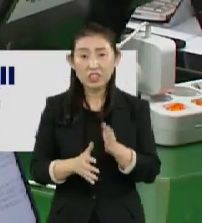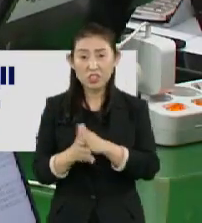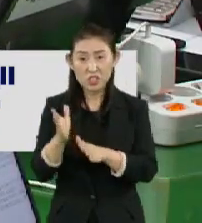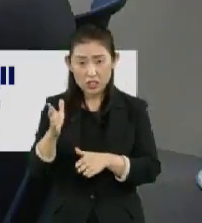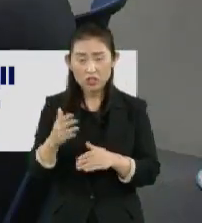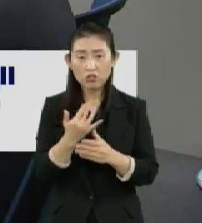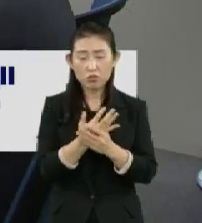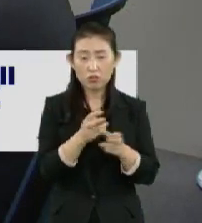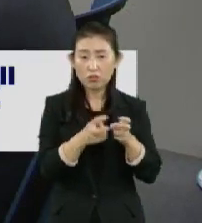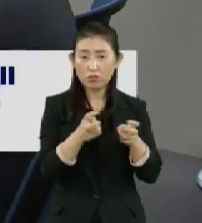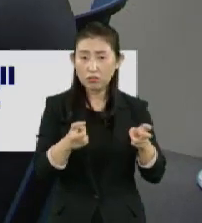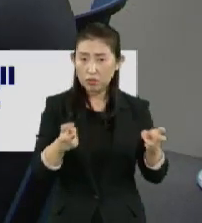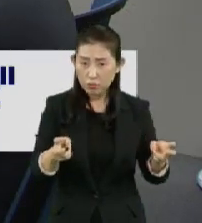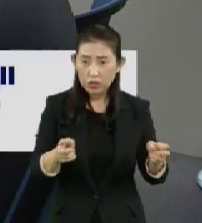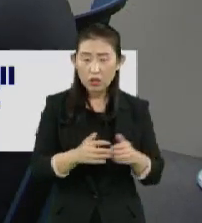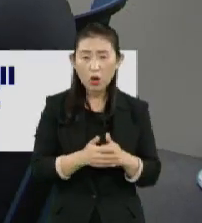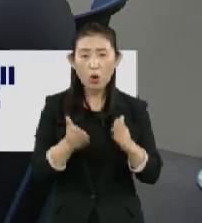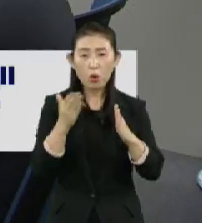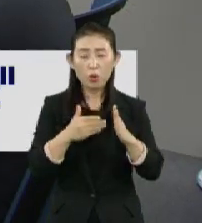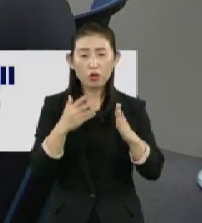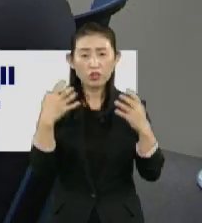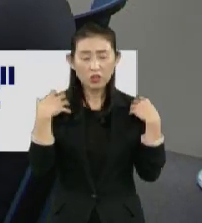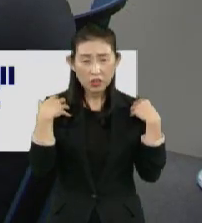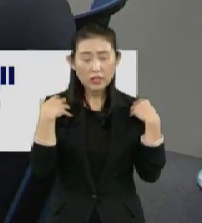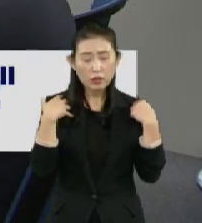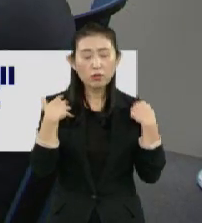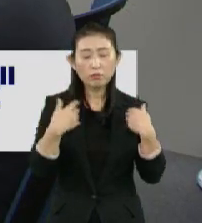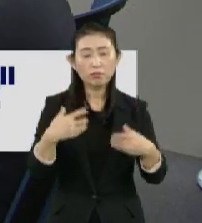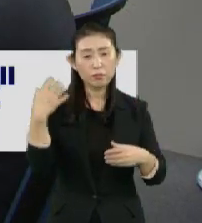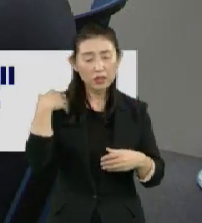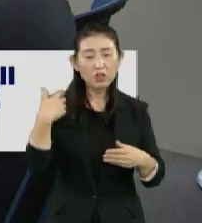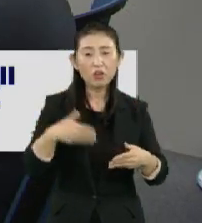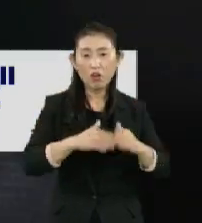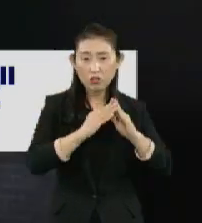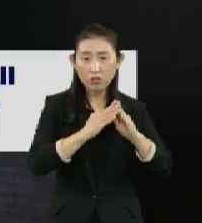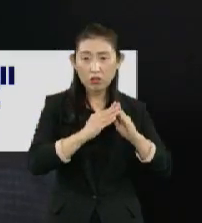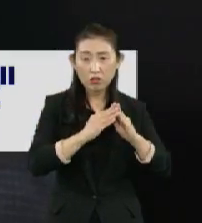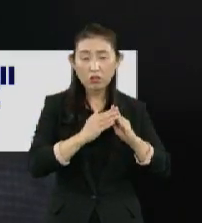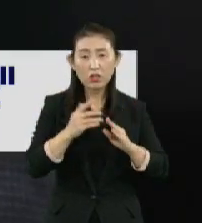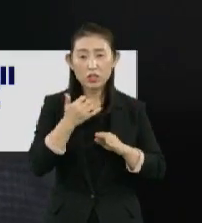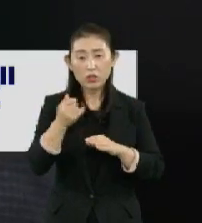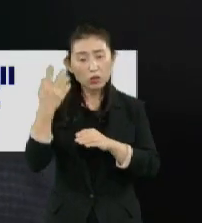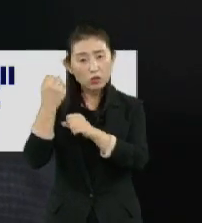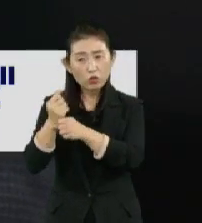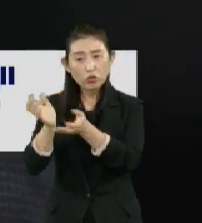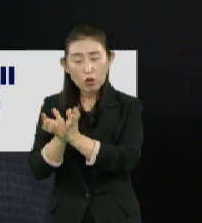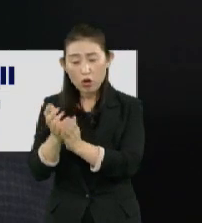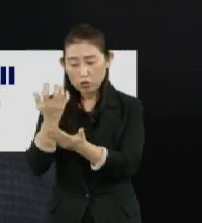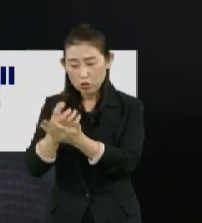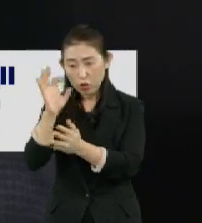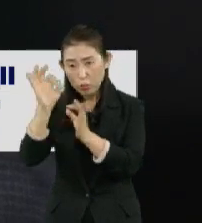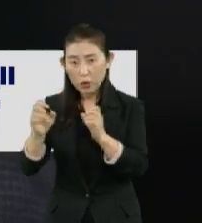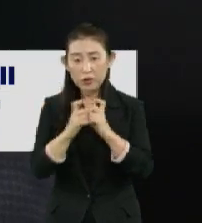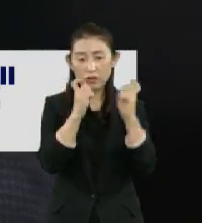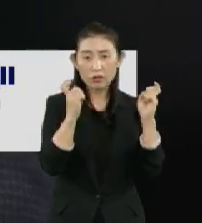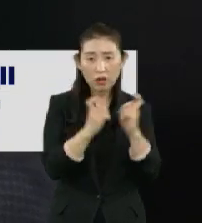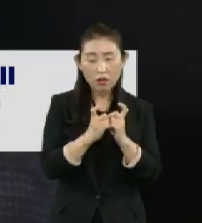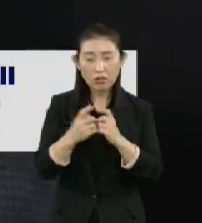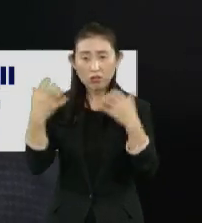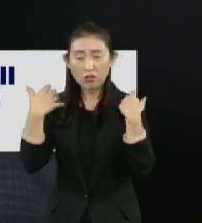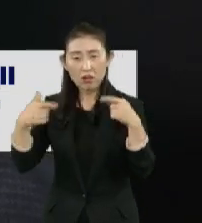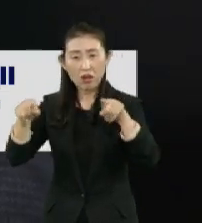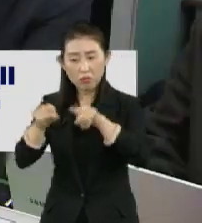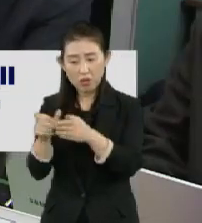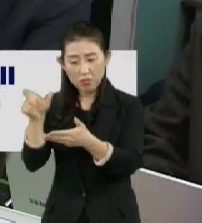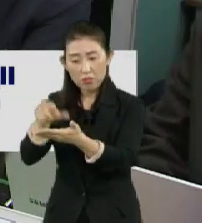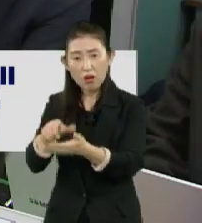대전시가 유성복합터미널을 공영개발로 전환해놓고 대전 세종연구원 용역보고서에는 민관 합동개발 방식을